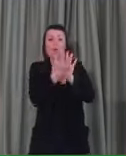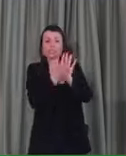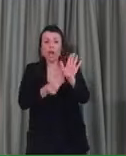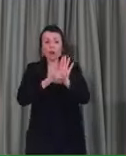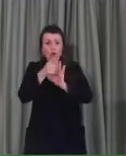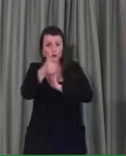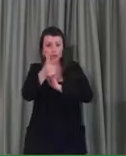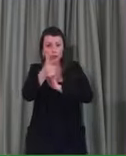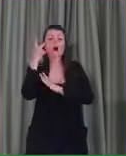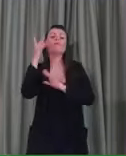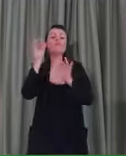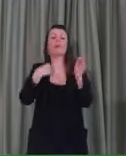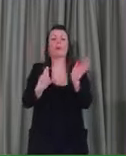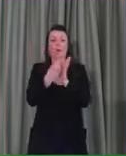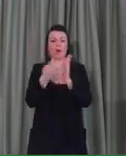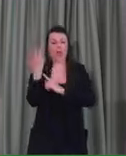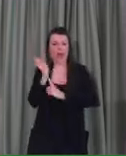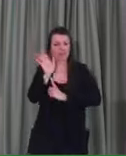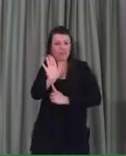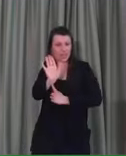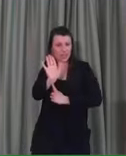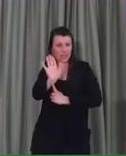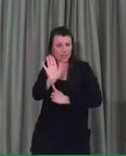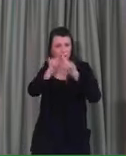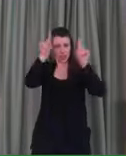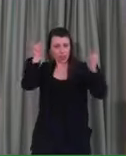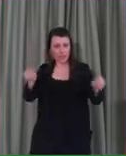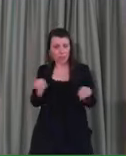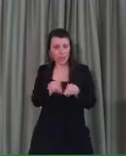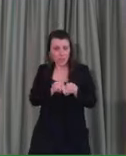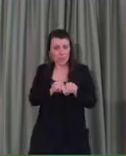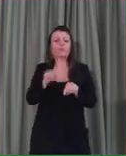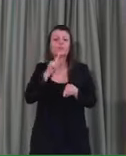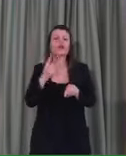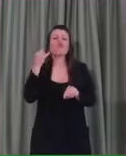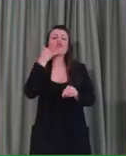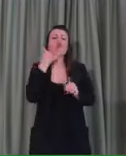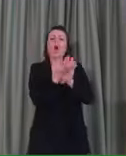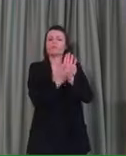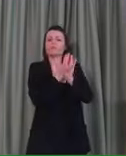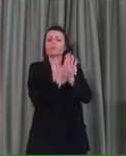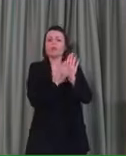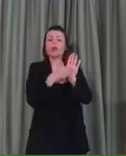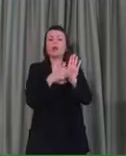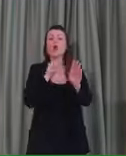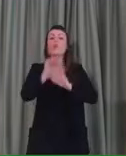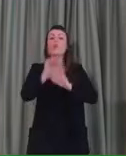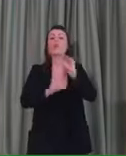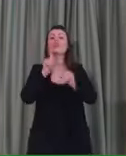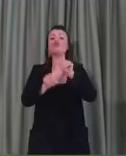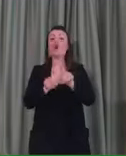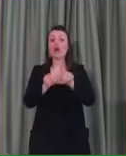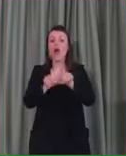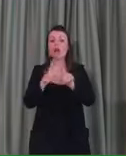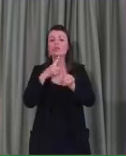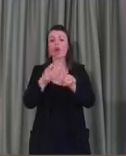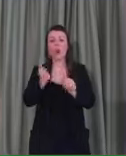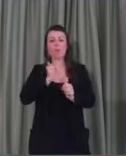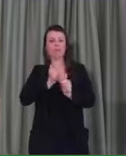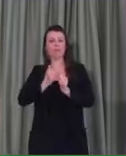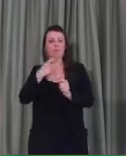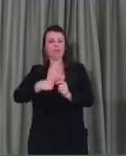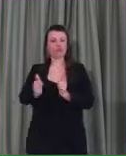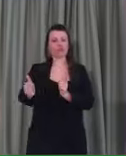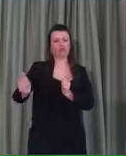i sintomi nel tempo non cambiano aggiornarlo e molto importante siamo arrivati a 714